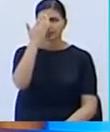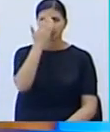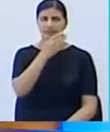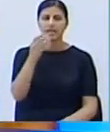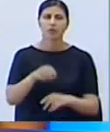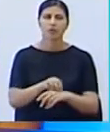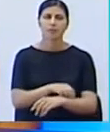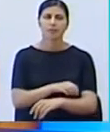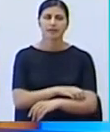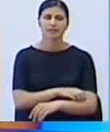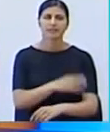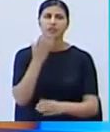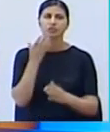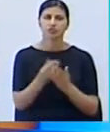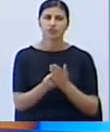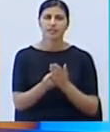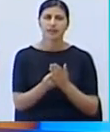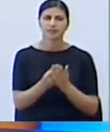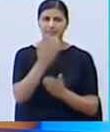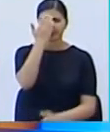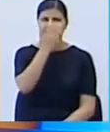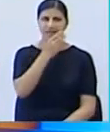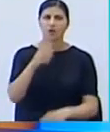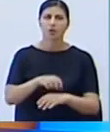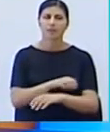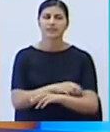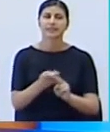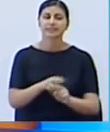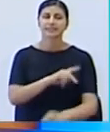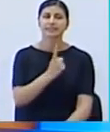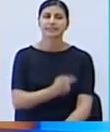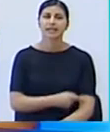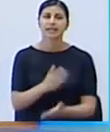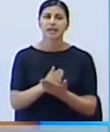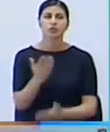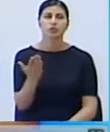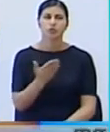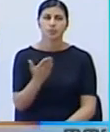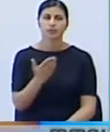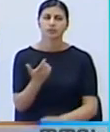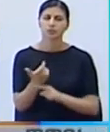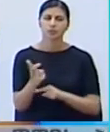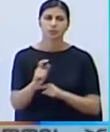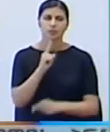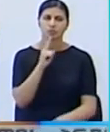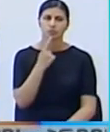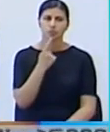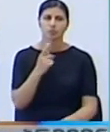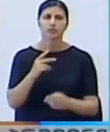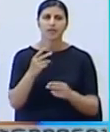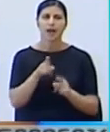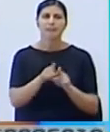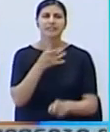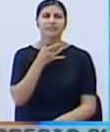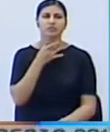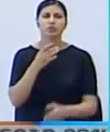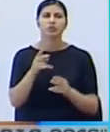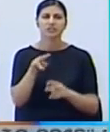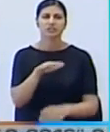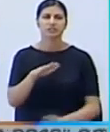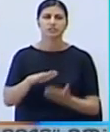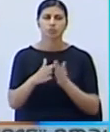პარტია ბლოკი ჩვენები სახალხო პარტია ეს ის ზალა რომელიც ამ ურთულეს კრიზისულ სიტუაციაში ხოფ ქვეყანას